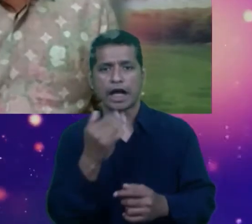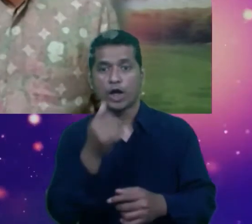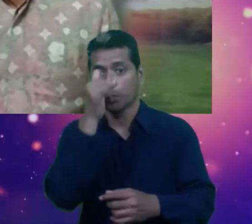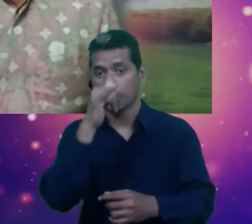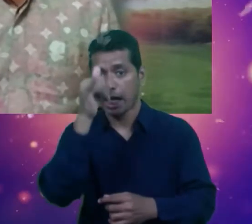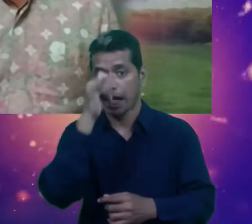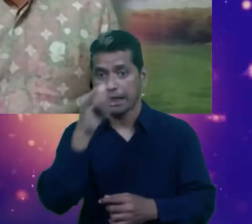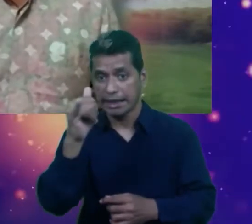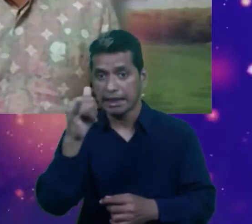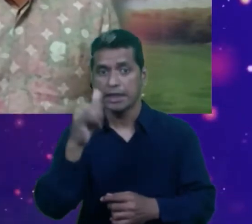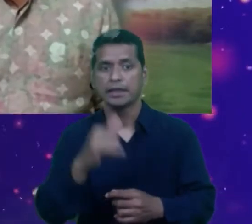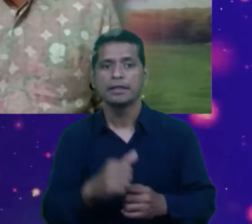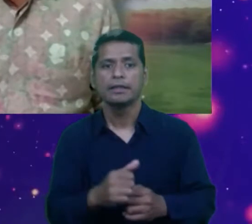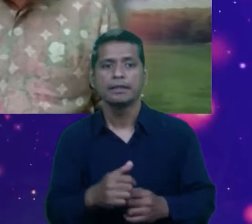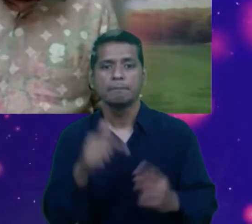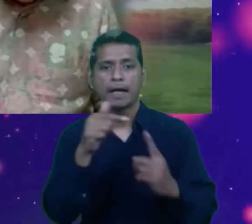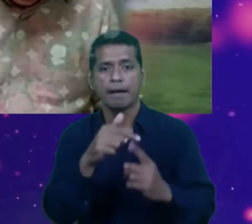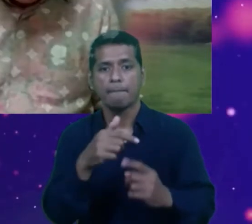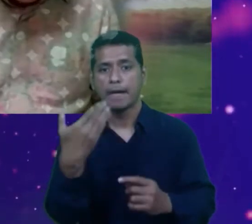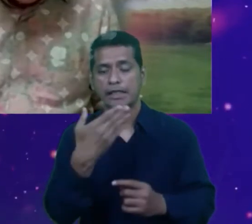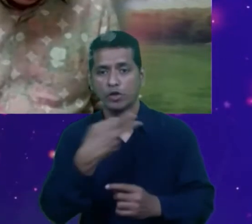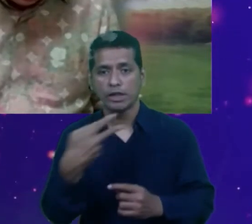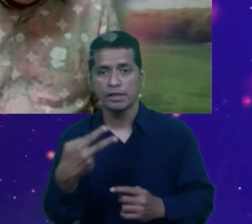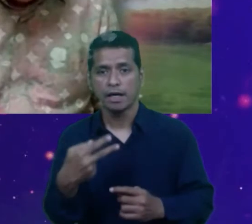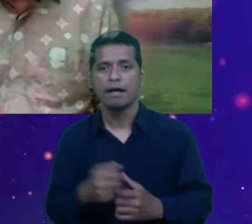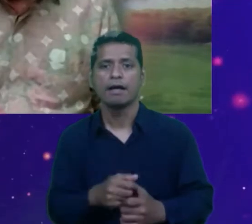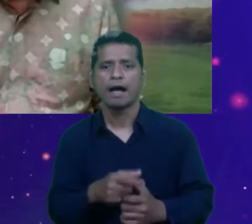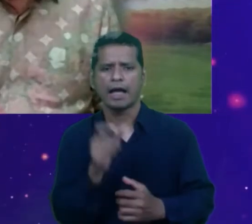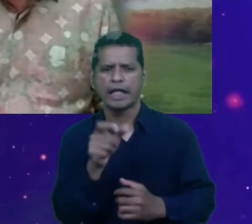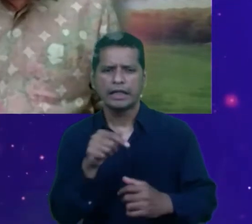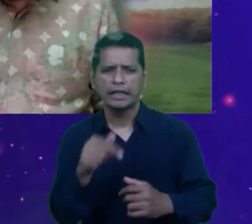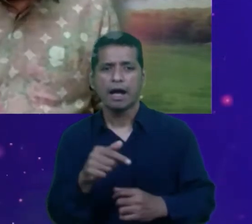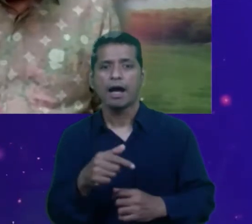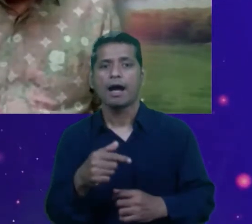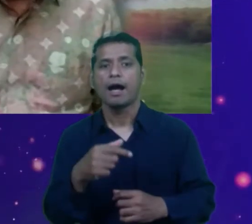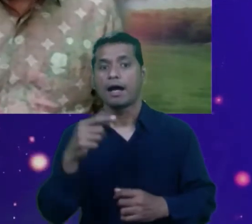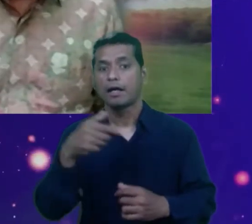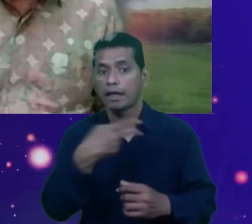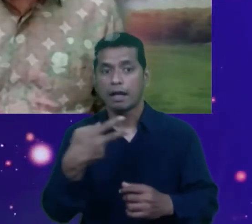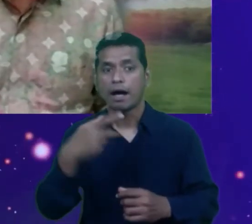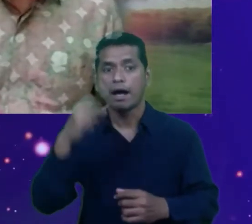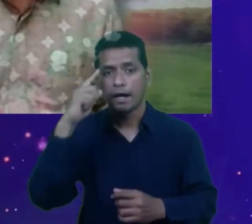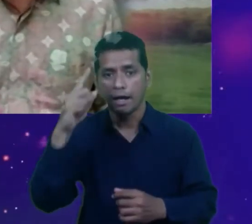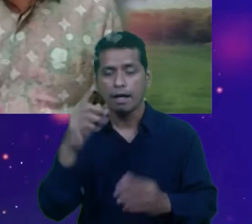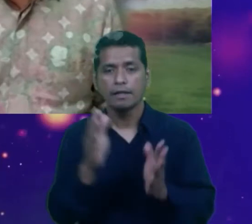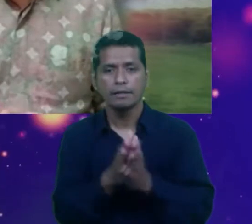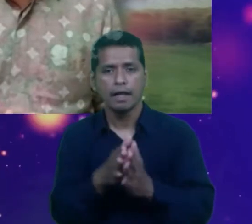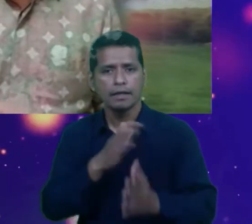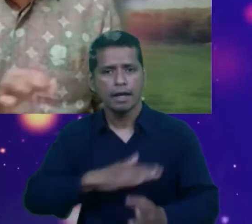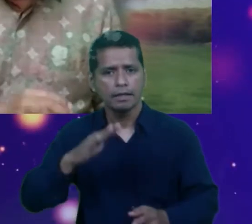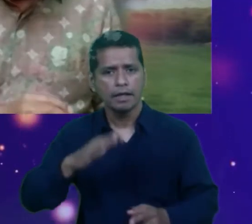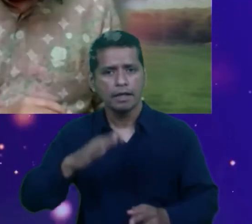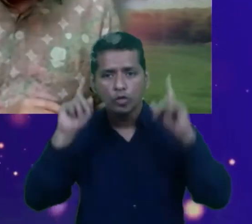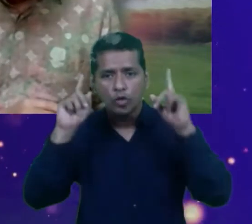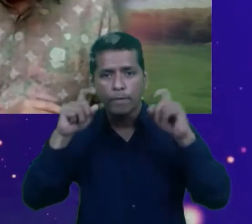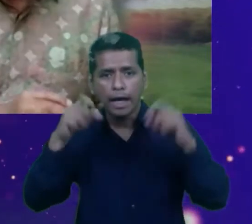itu ada Allah, tahta Allah, ada Allah dan kemudian ada anak domba. Sebenarnya ceritanya ini